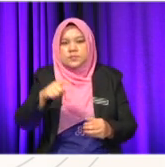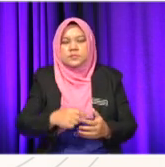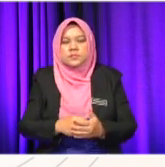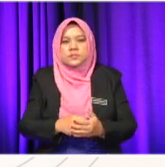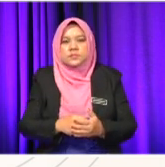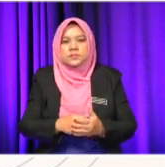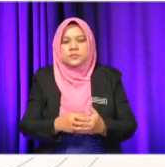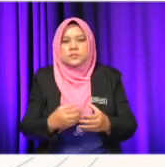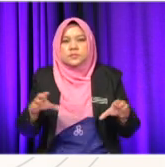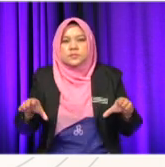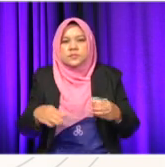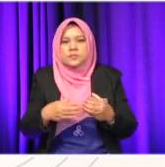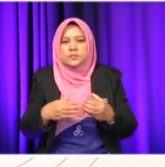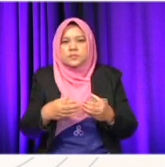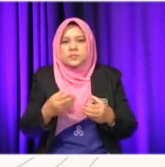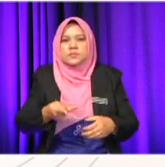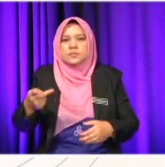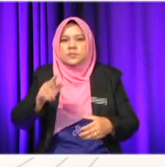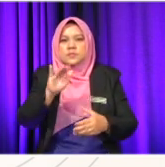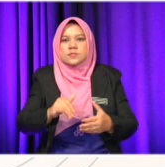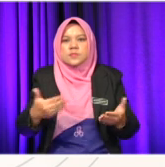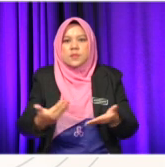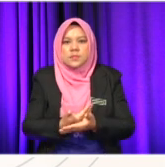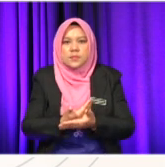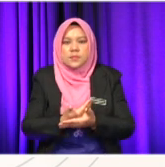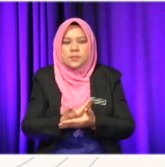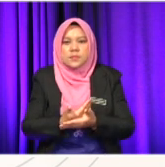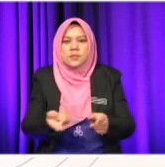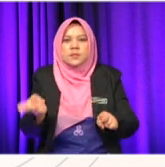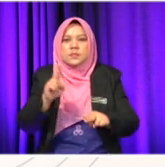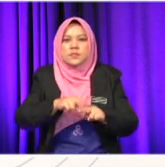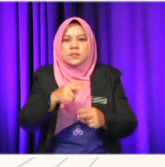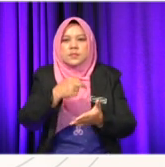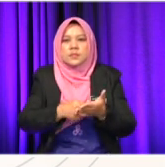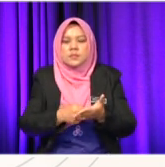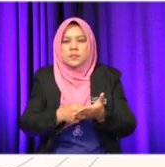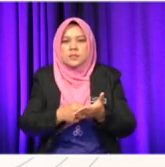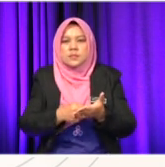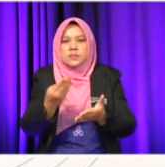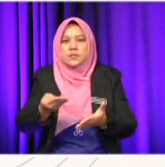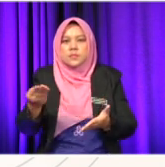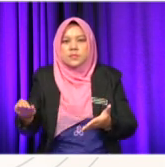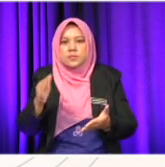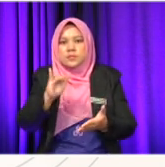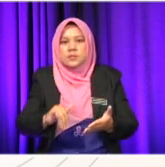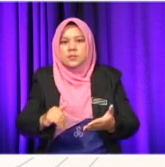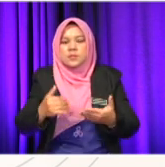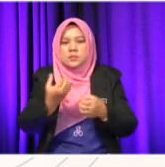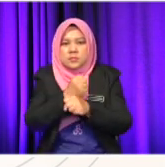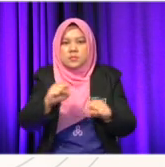menghasilkan produk yang baru ataupun kita menambah nilai terhadap produk yang disediakan Oke